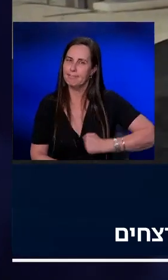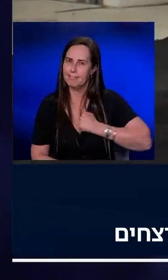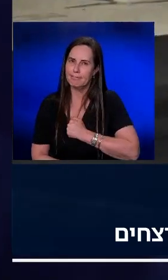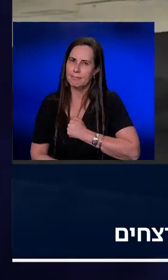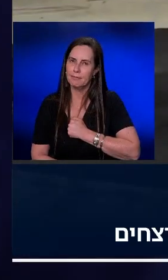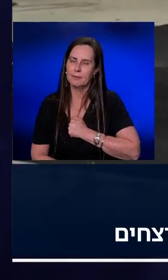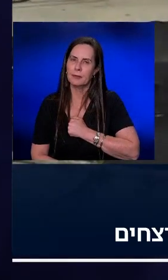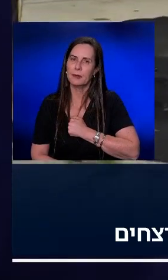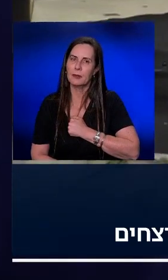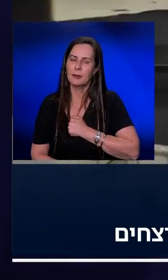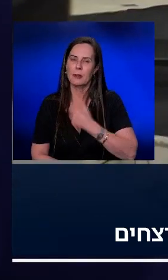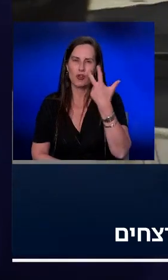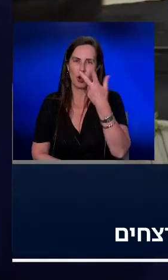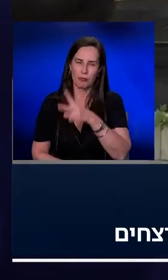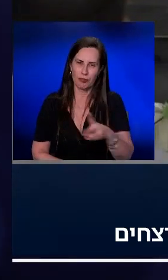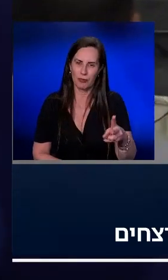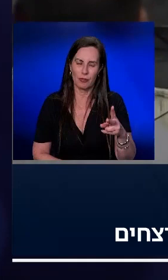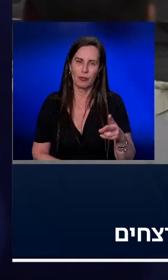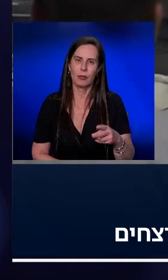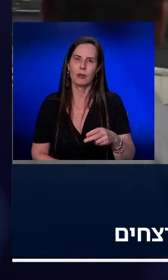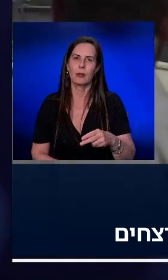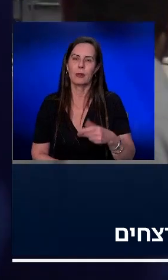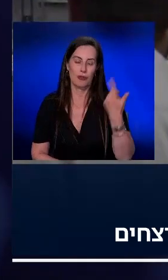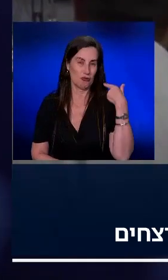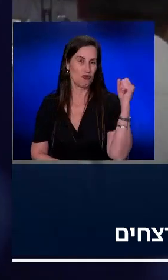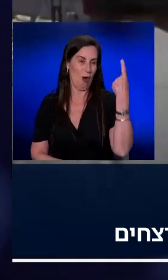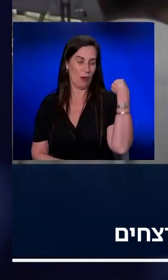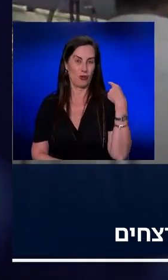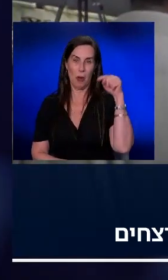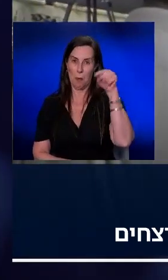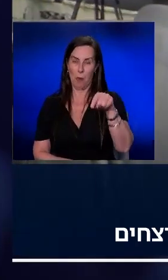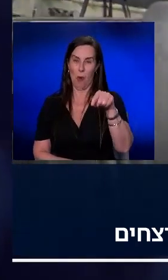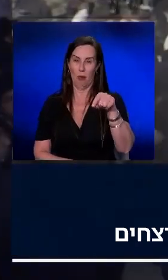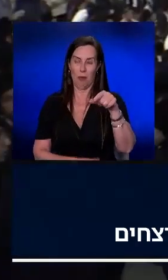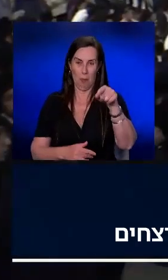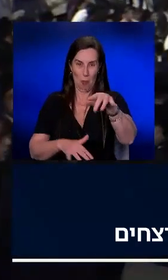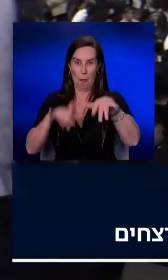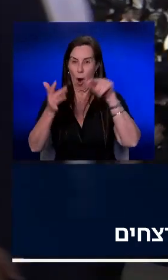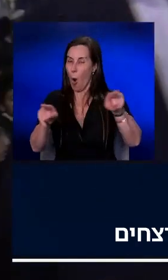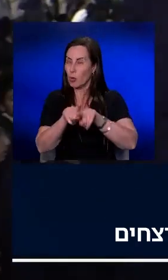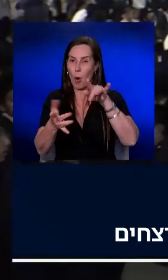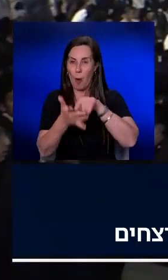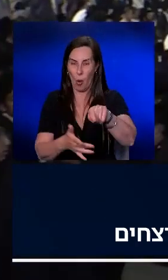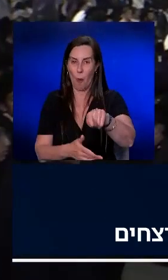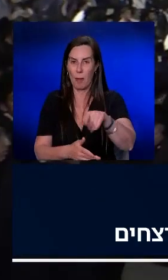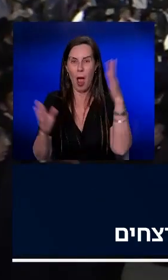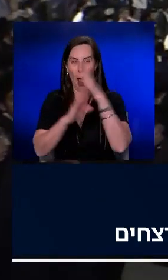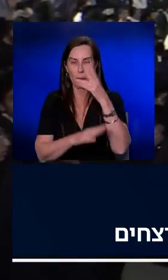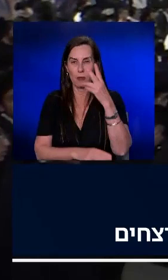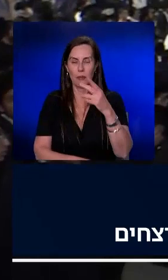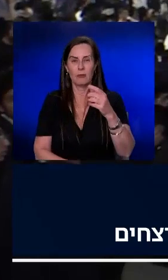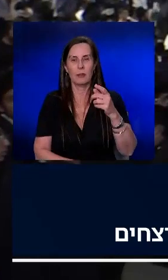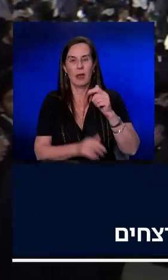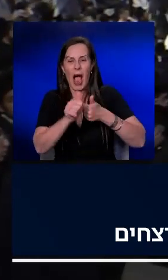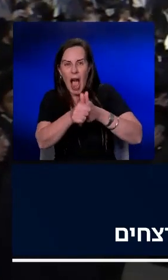אבלים פה על הנרצחים תושבי העיר שרק לפני שבוע כאן מאחורינו באמפי פארק הזה, כאן המחבל רדף